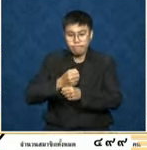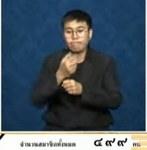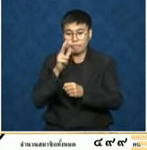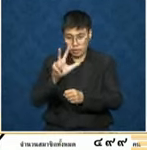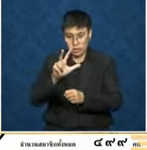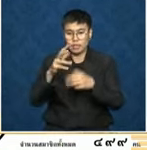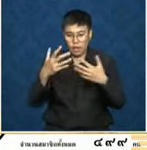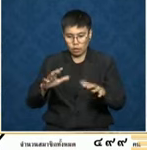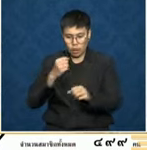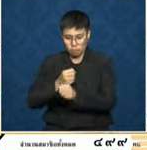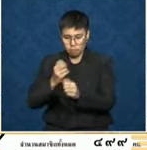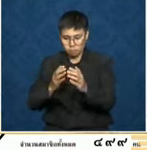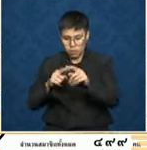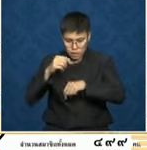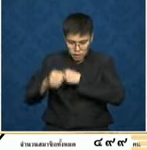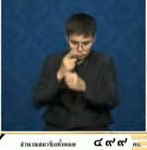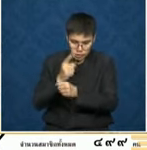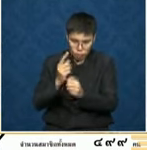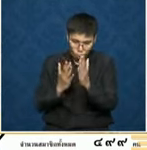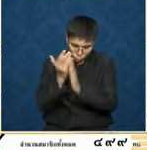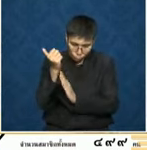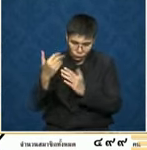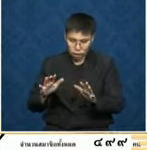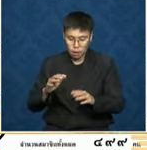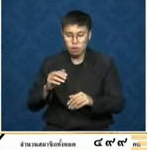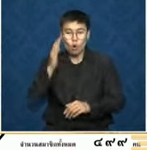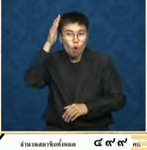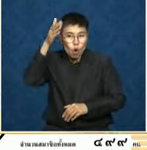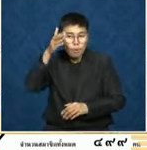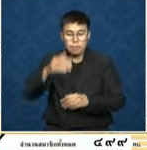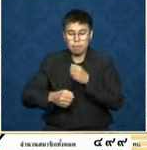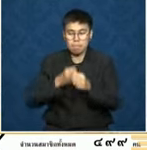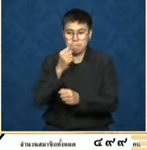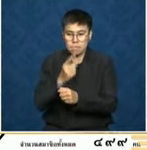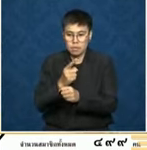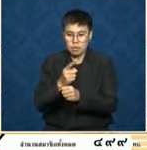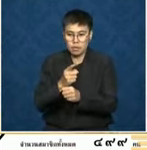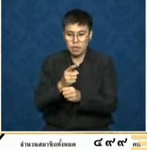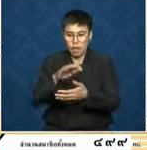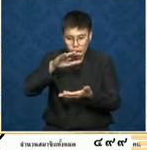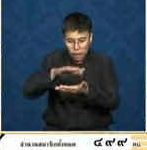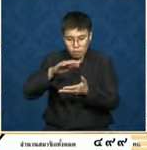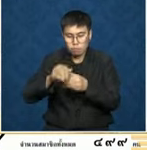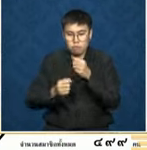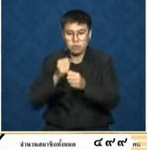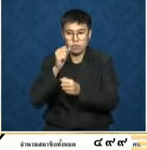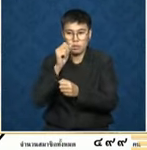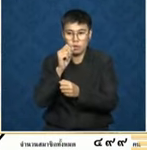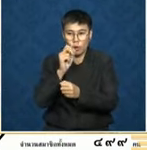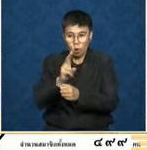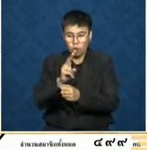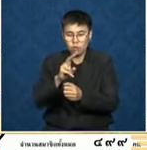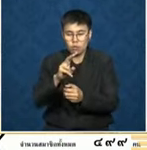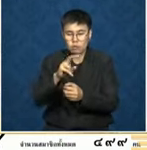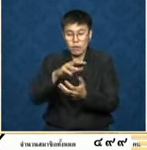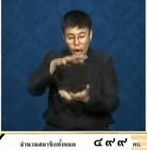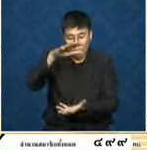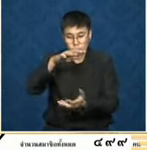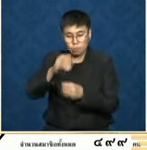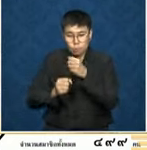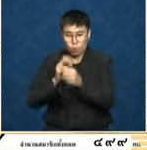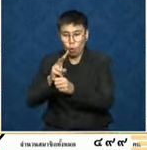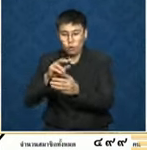นึ่งเนี่ยถ้าเราทำสำเร็จปุ๊บเนี่ยปีหนึ่งงบประมาณมันอาจจะสั้นกว่าเดิมหรือยาวกว่าเดิมถ้าปีแรกสั้นปีที่2ก็ยาวถ้าปีแรกยาวปีที่2ก็สั้นส่วนปีที่3